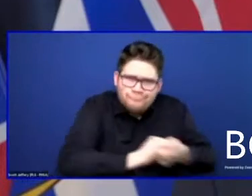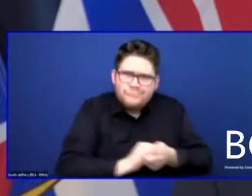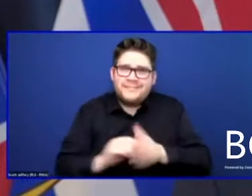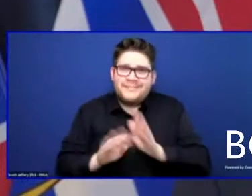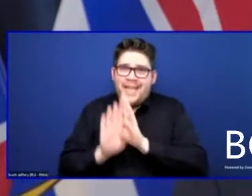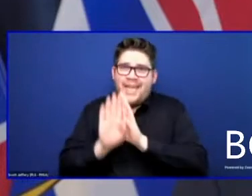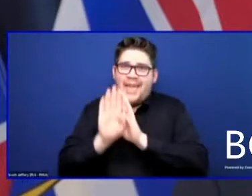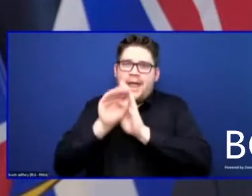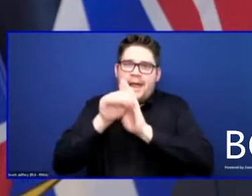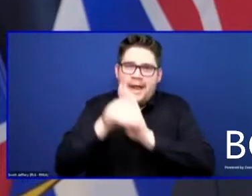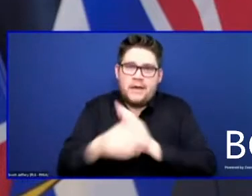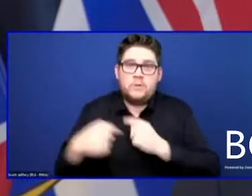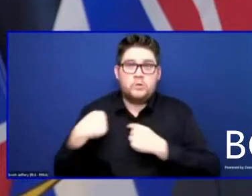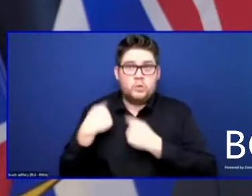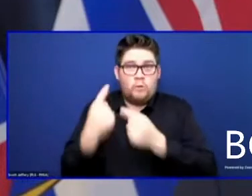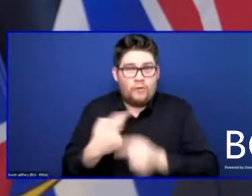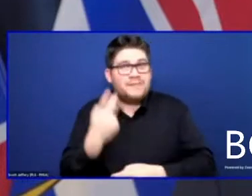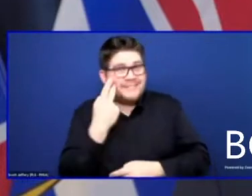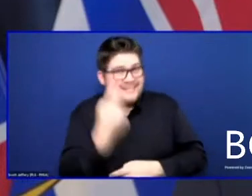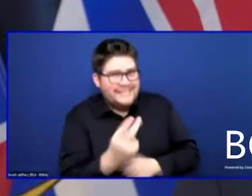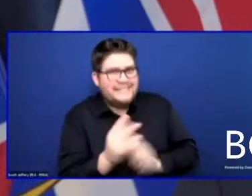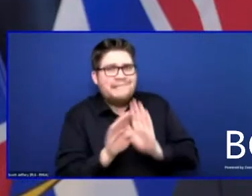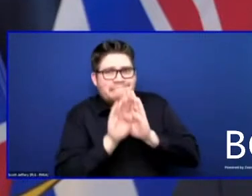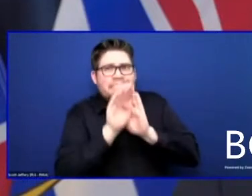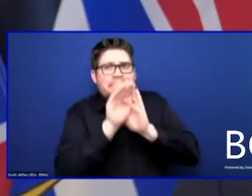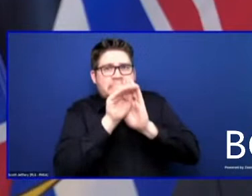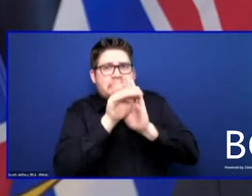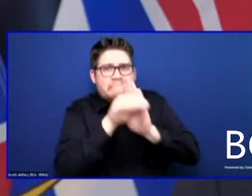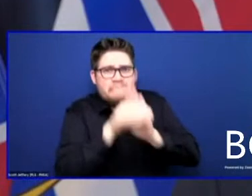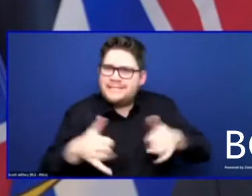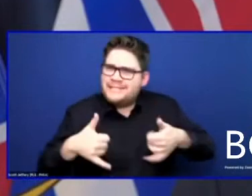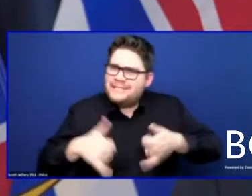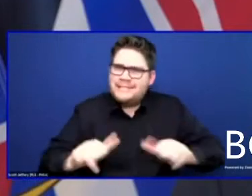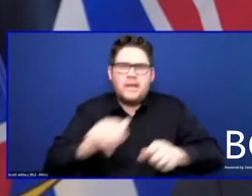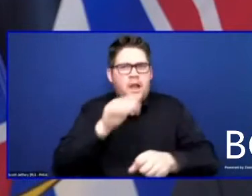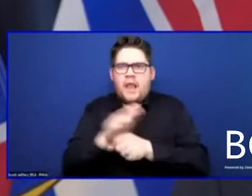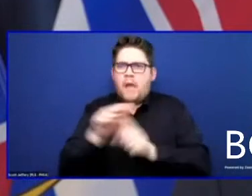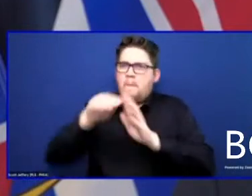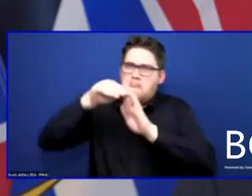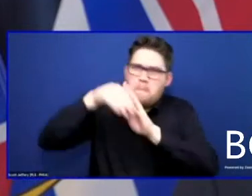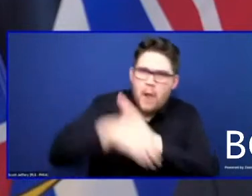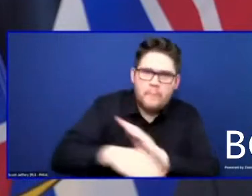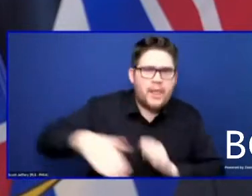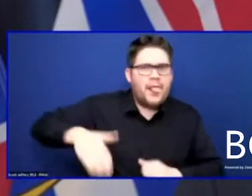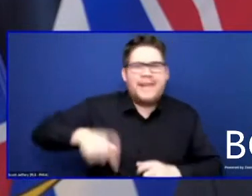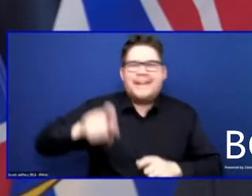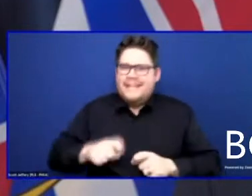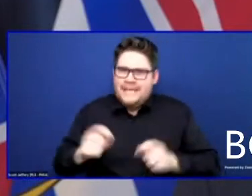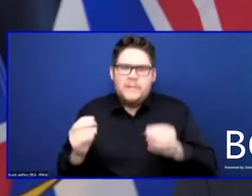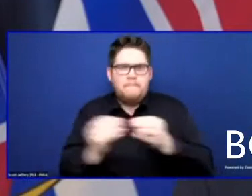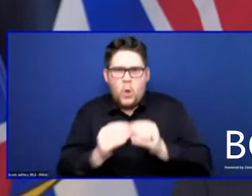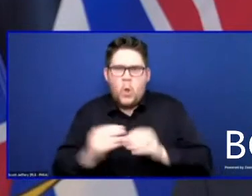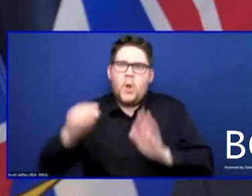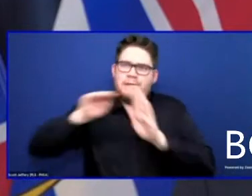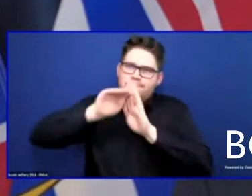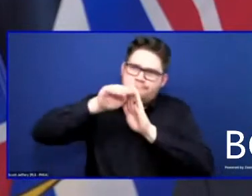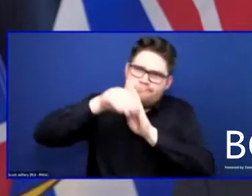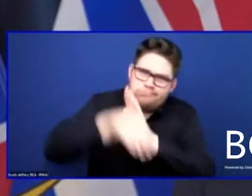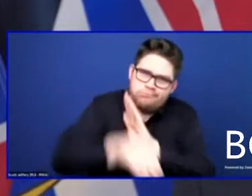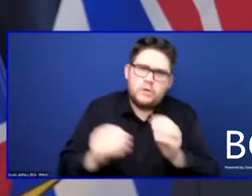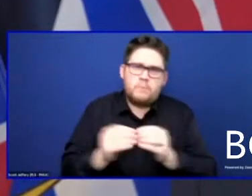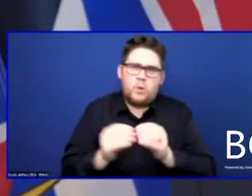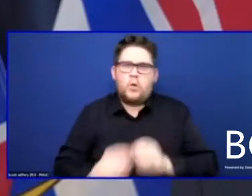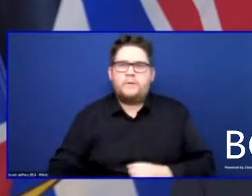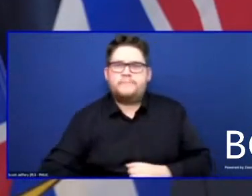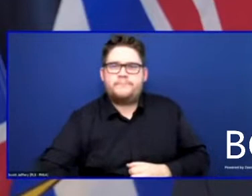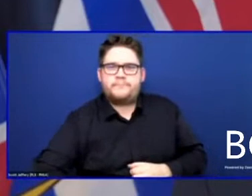到了 but it is 慢慢下 nowhere 降 near 的 low 新 enough. 增， We 但 have 是 a 我 long 们现 way 在 to 远 go 远 together. 没有 I 到 want to encourage 拉平 everyone 曲线的